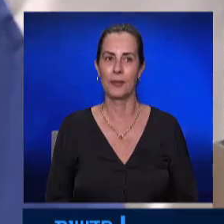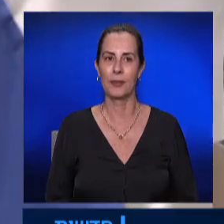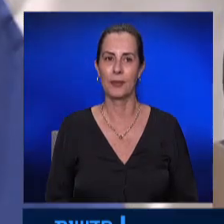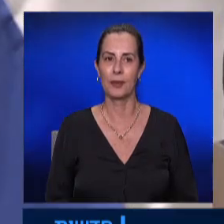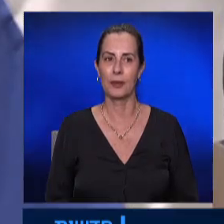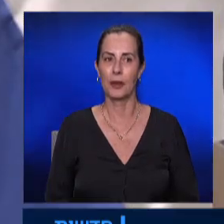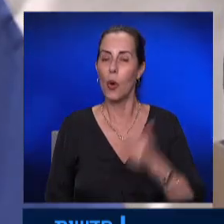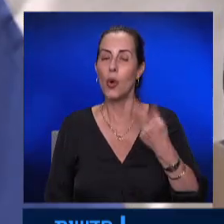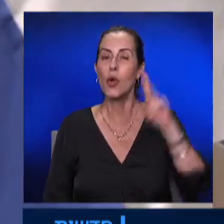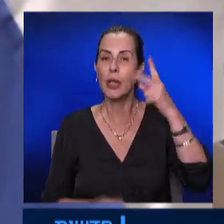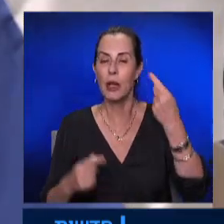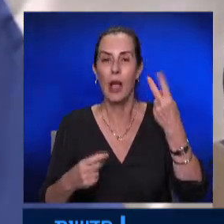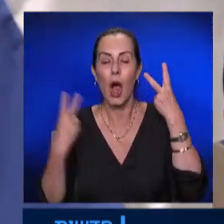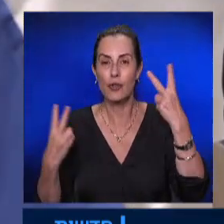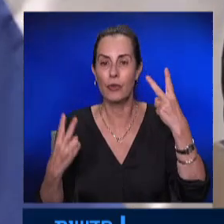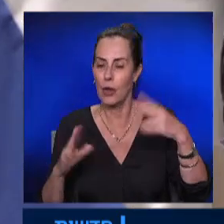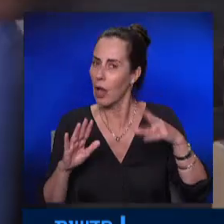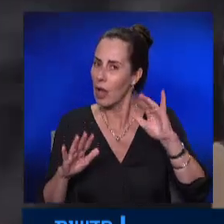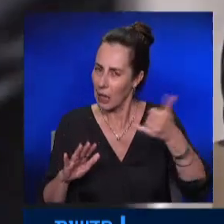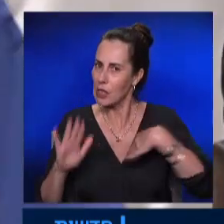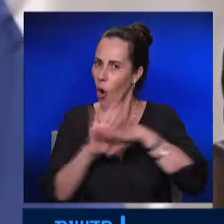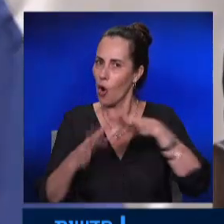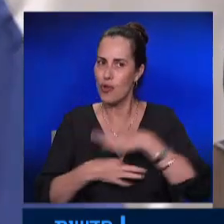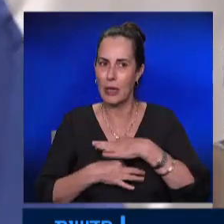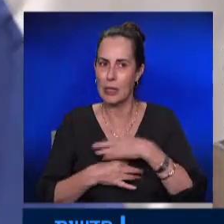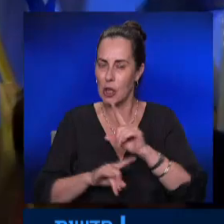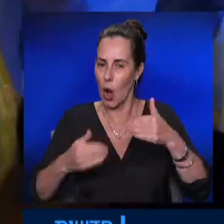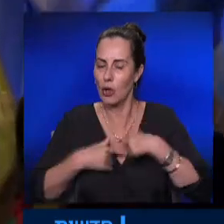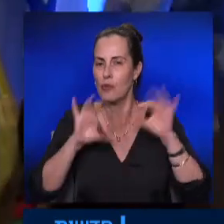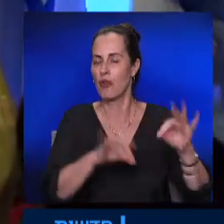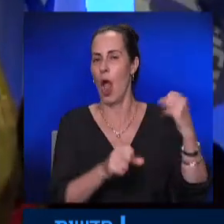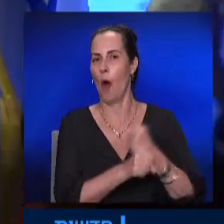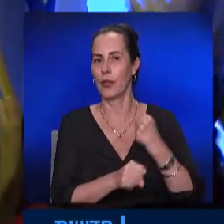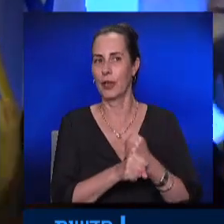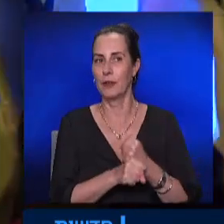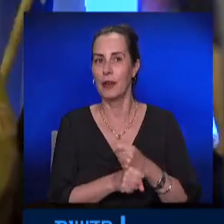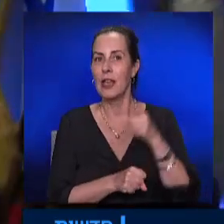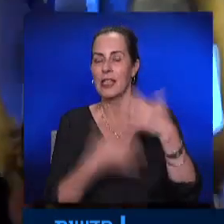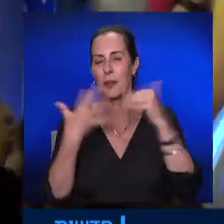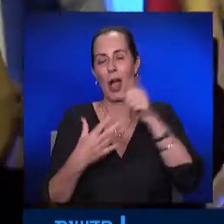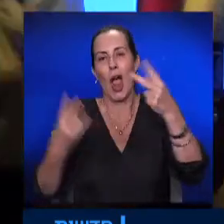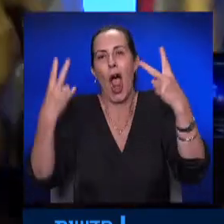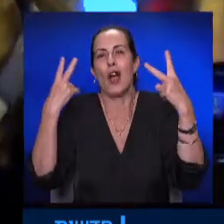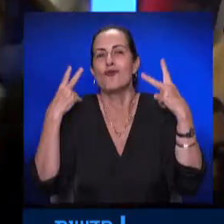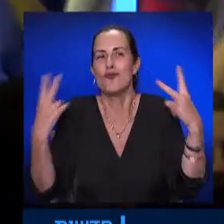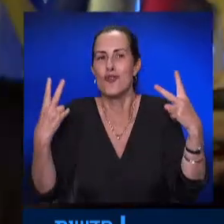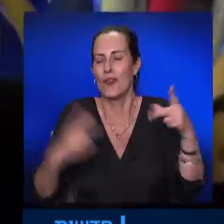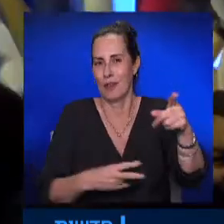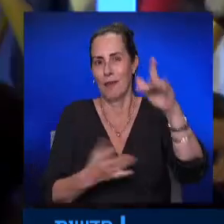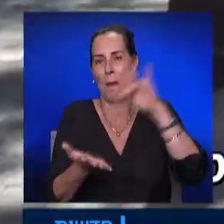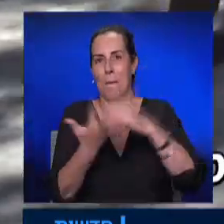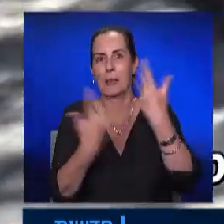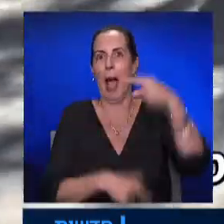הוא יותר חשוב מזה שזה חוק שיזמתי, זה לא אני, זה העובדים. וזה אולי הסיפור החשוב מאחורי המיקום שלה